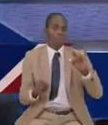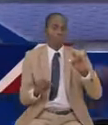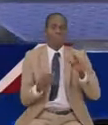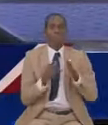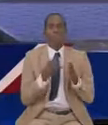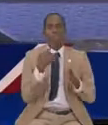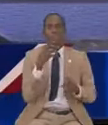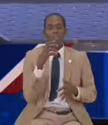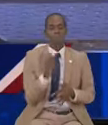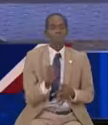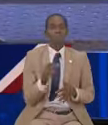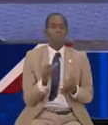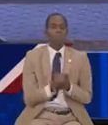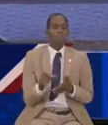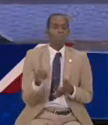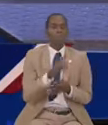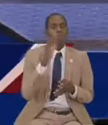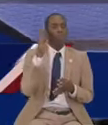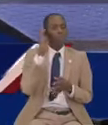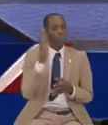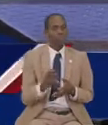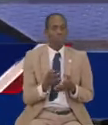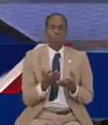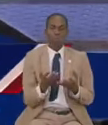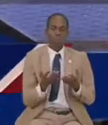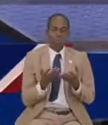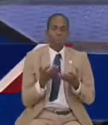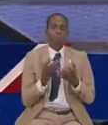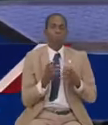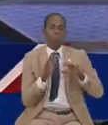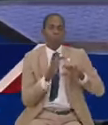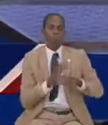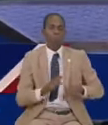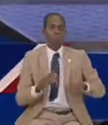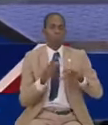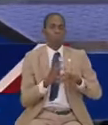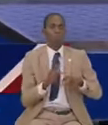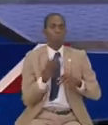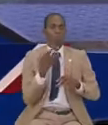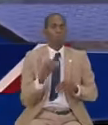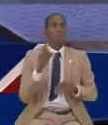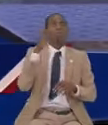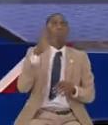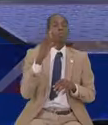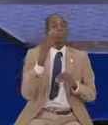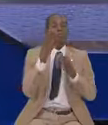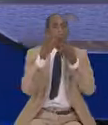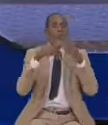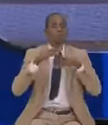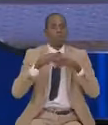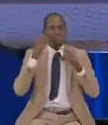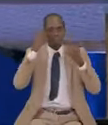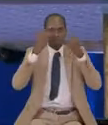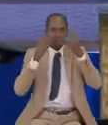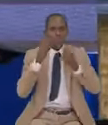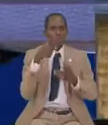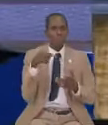les engageants à implorer la miséricorde du Dieu des cieux afin qu'on ne fit